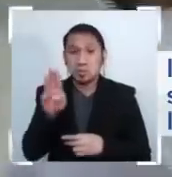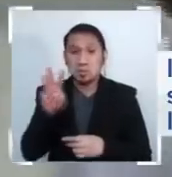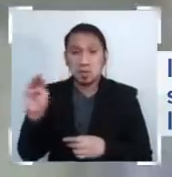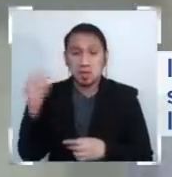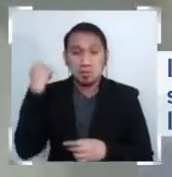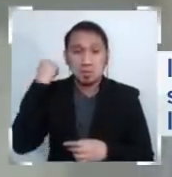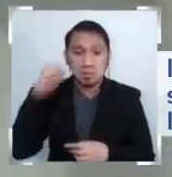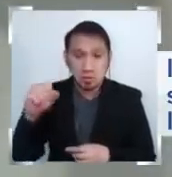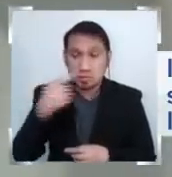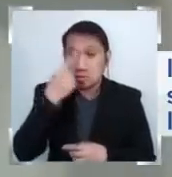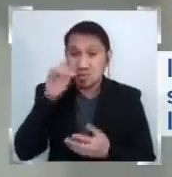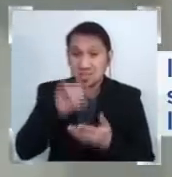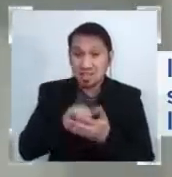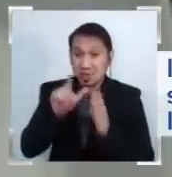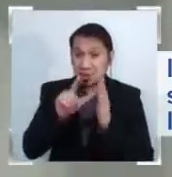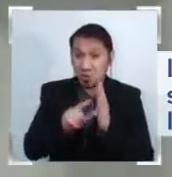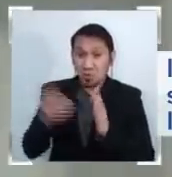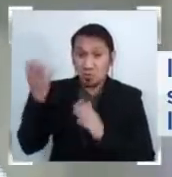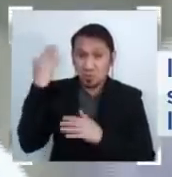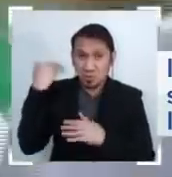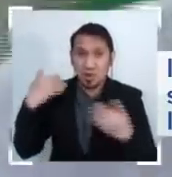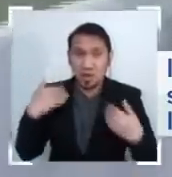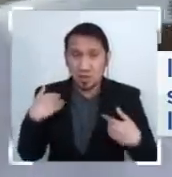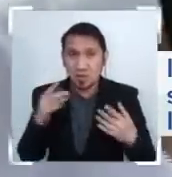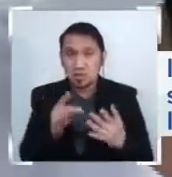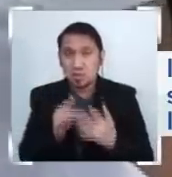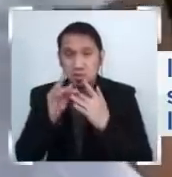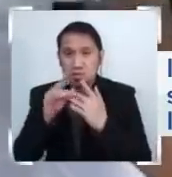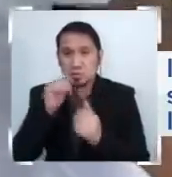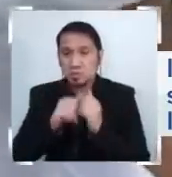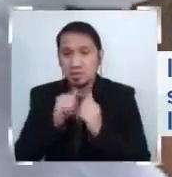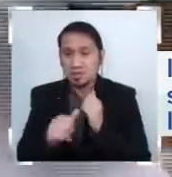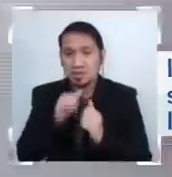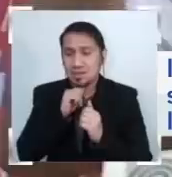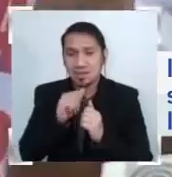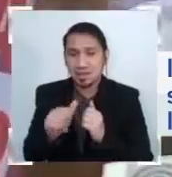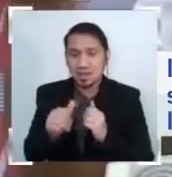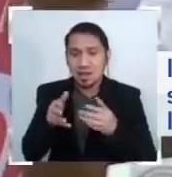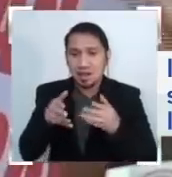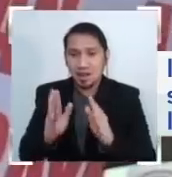that time provides for special perpetual disqualification for a conviction.